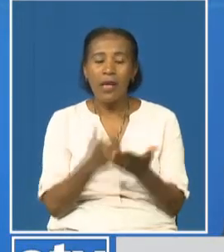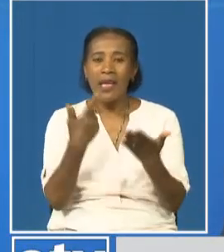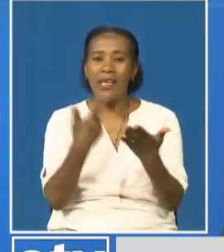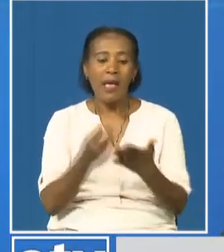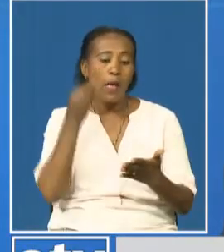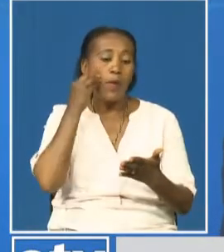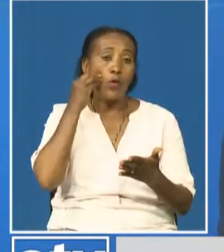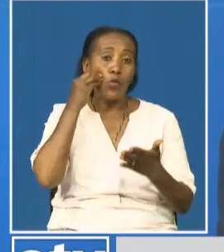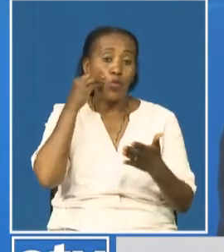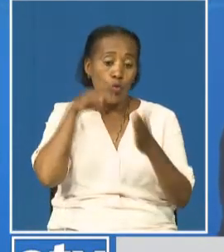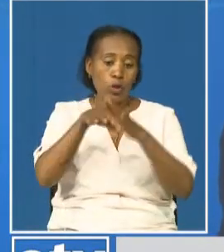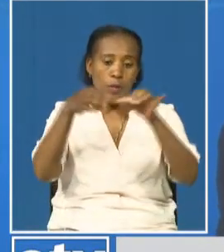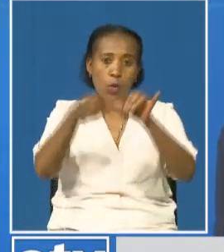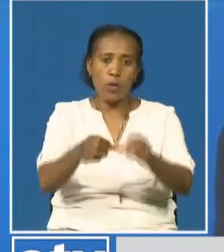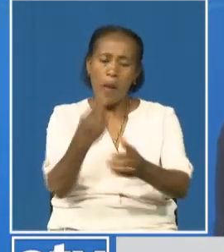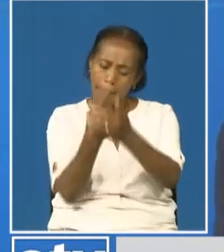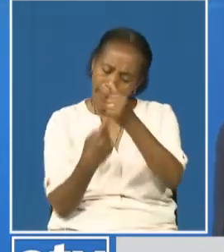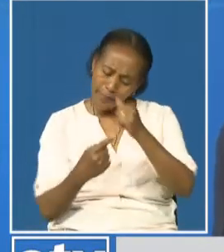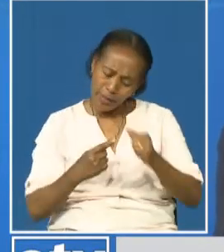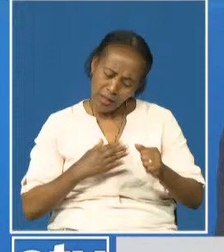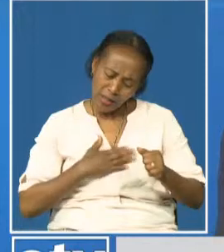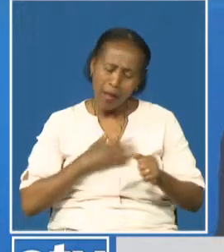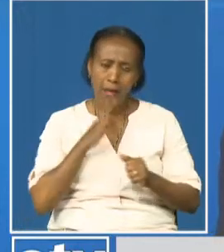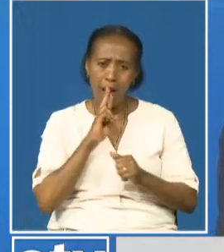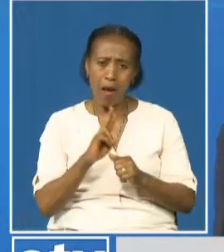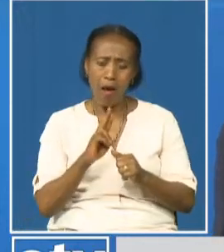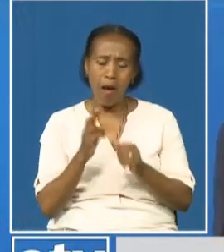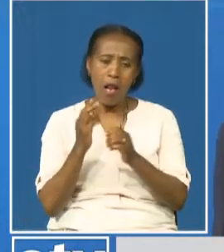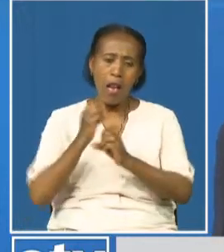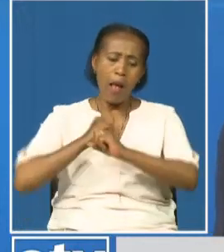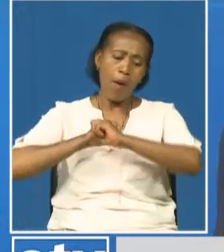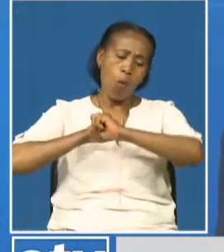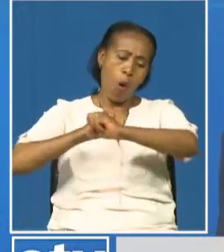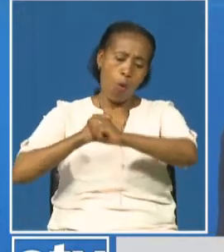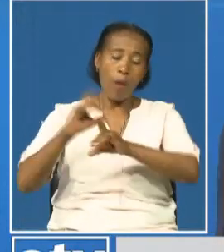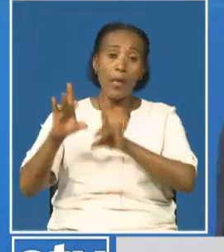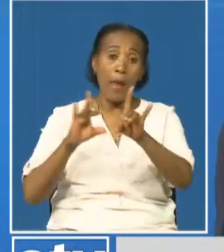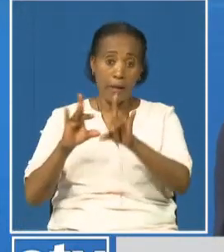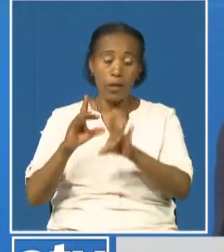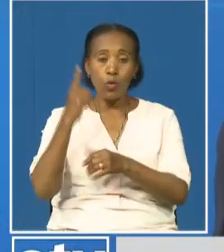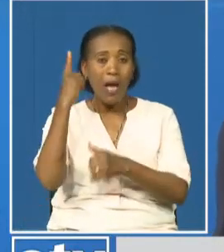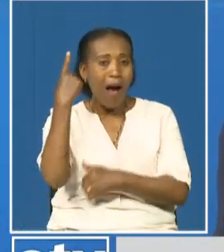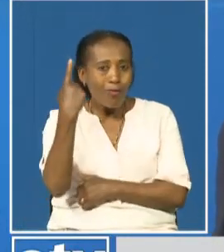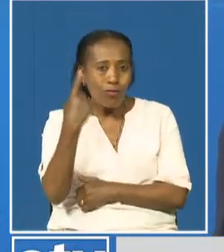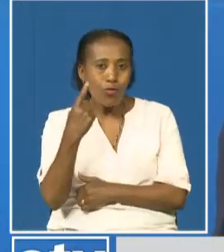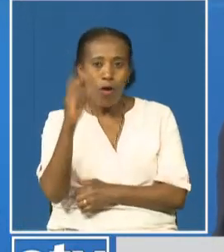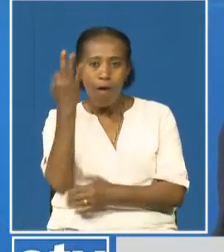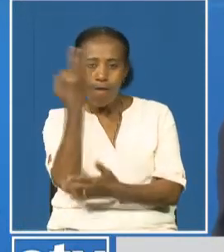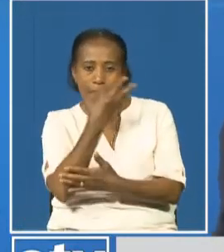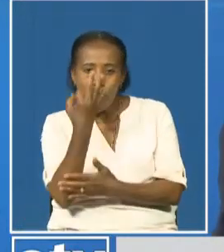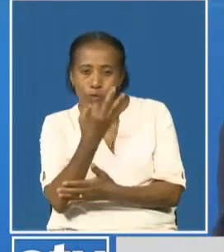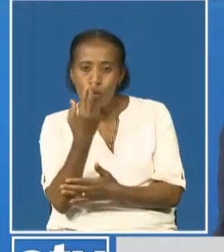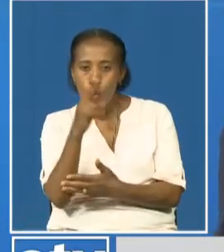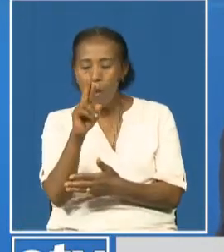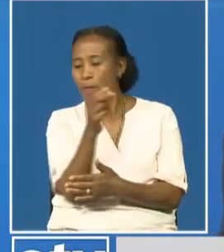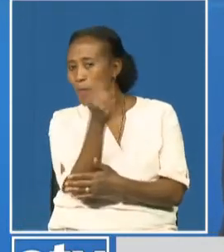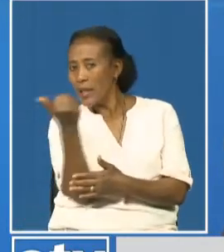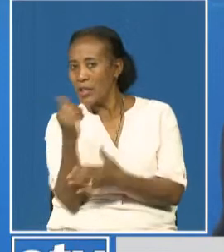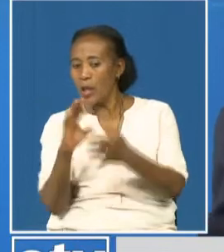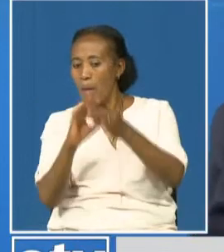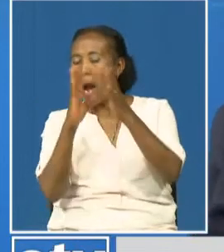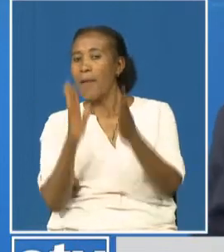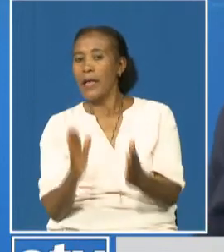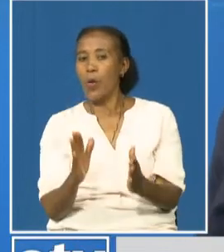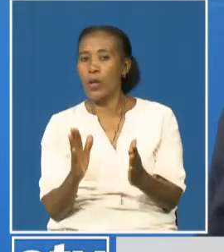ይሄ ቤት ውስጥ ቆይታቸውን ብቸኝነታቸውን ለመቋቋም የሚያደርጉት አንዱ በፌስቡክ ወይም ደግሞ በሌሎች